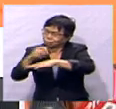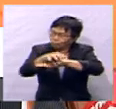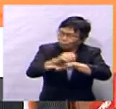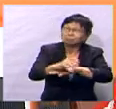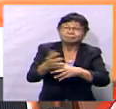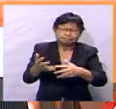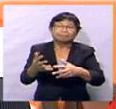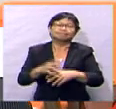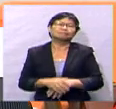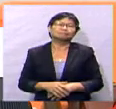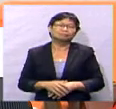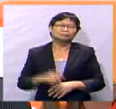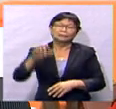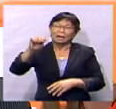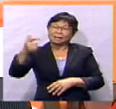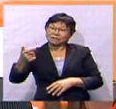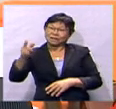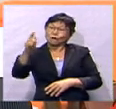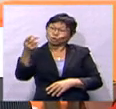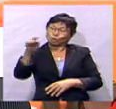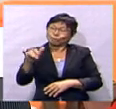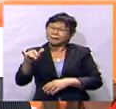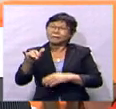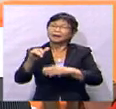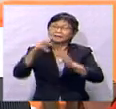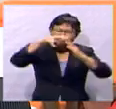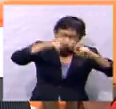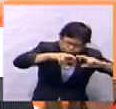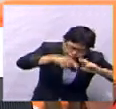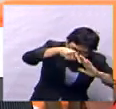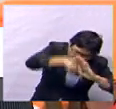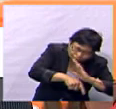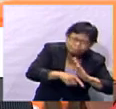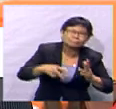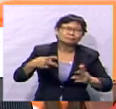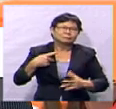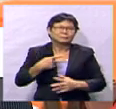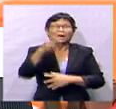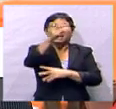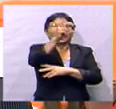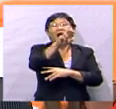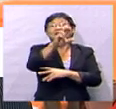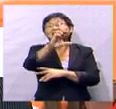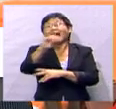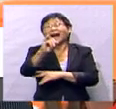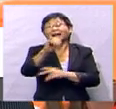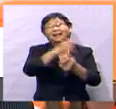AG would look into, or possibly look into, in the event. Like I said, the RCI is an alternative